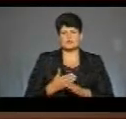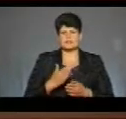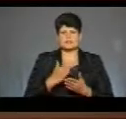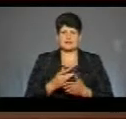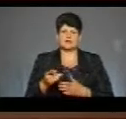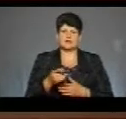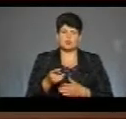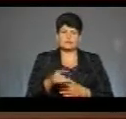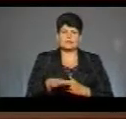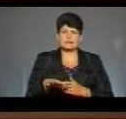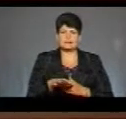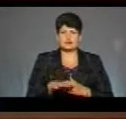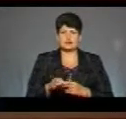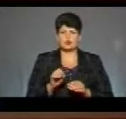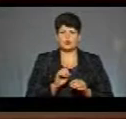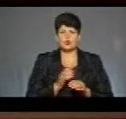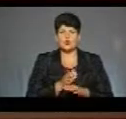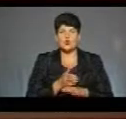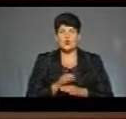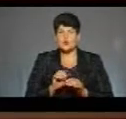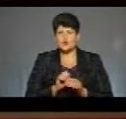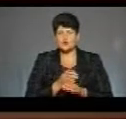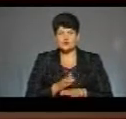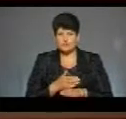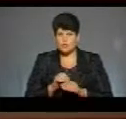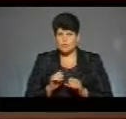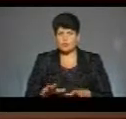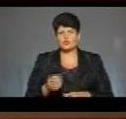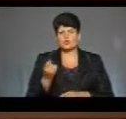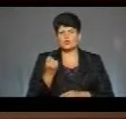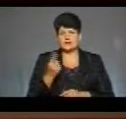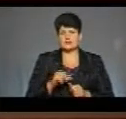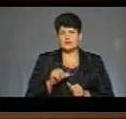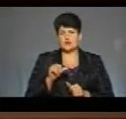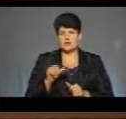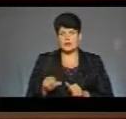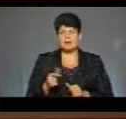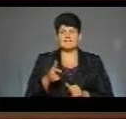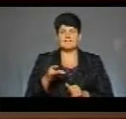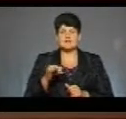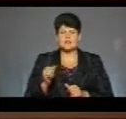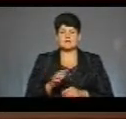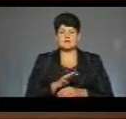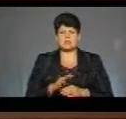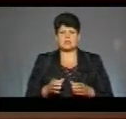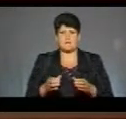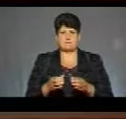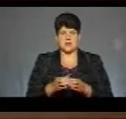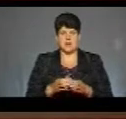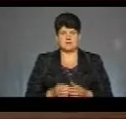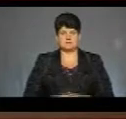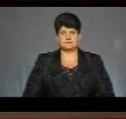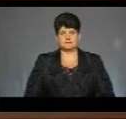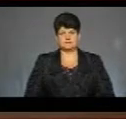в Тернополі на території розформованої у 2013 році 11-ї окремої гвардійської артилерійської бригади, повідомив